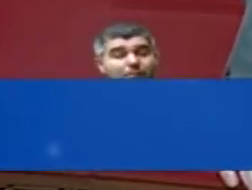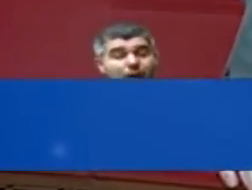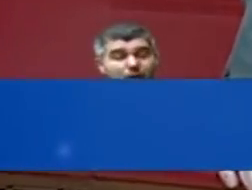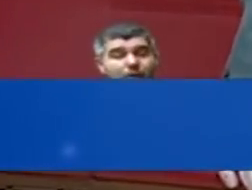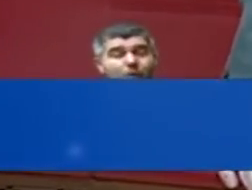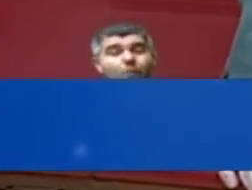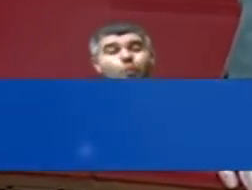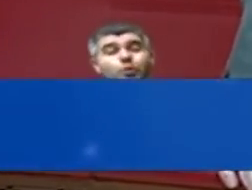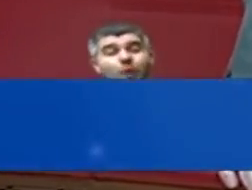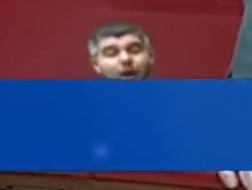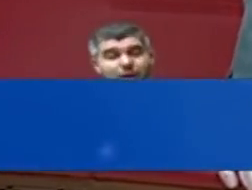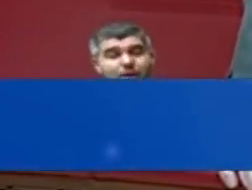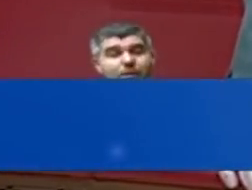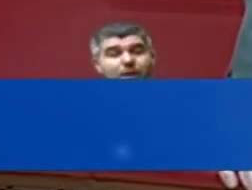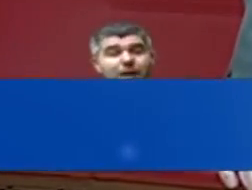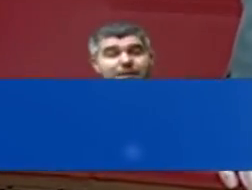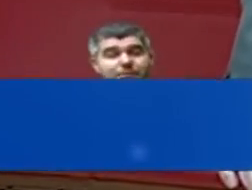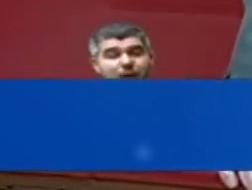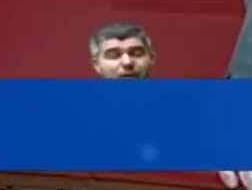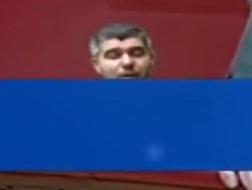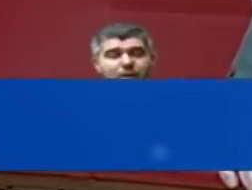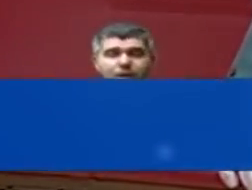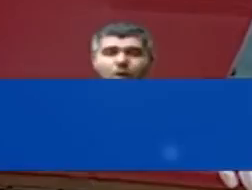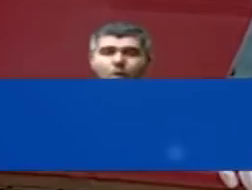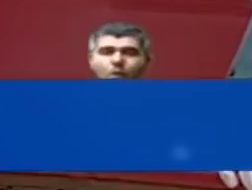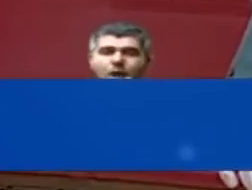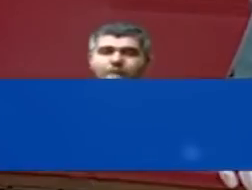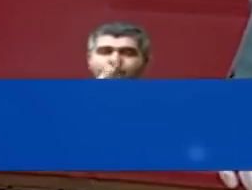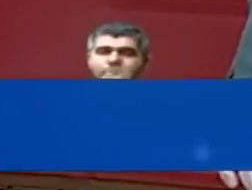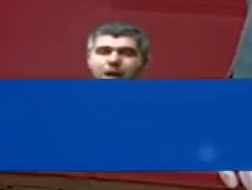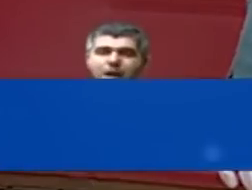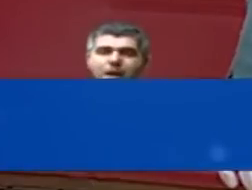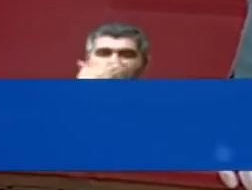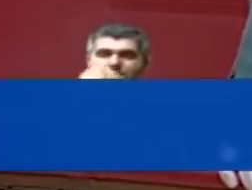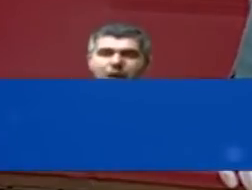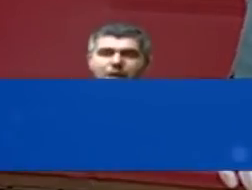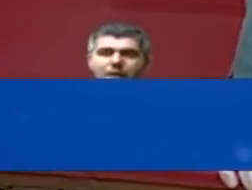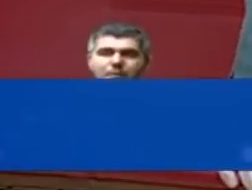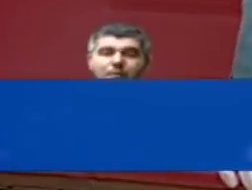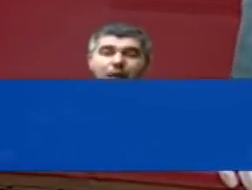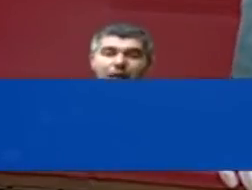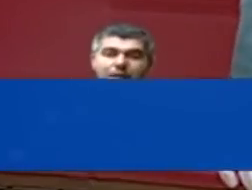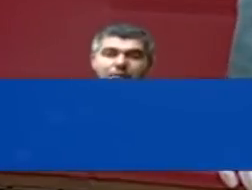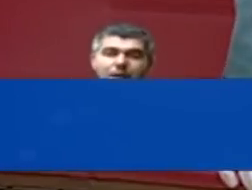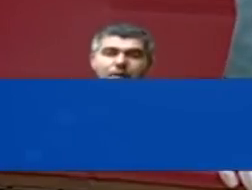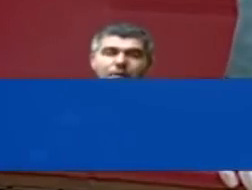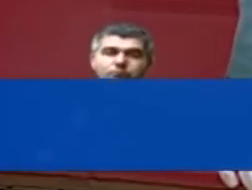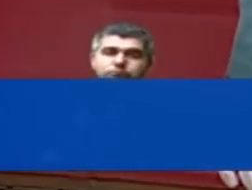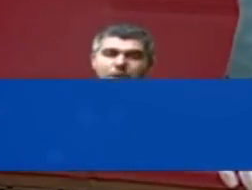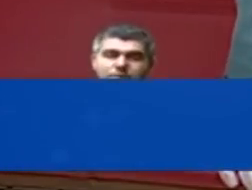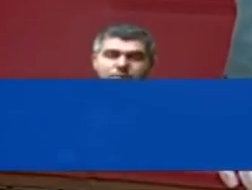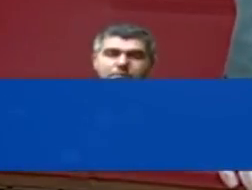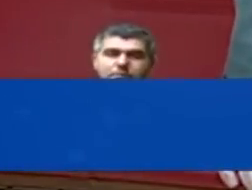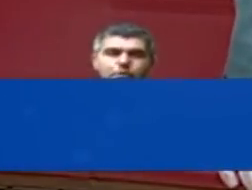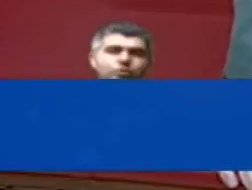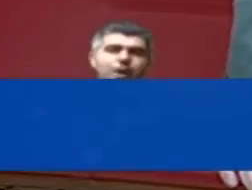ولا مع المانيا، انا تنهضر على الواقع ديال المغرب. والذي يقول على اننا ما درنا والو مخطئ، واللي تيقول على